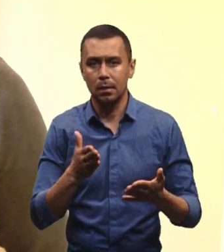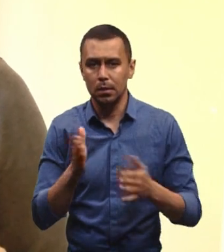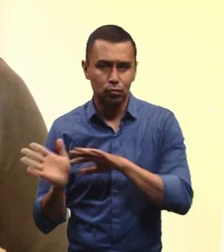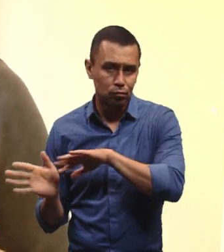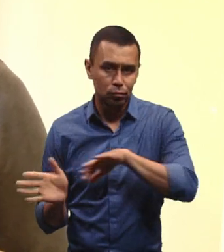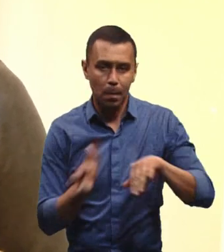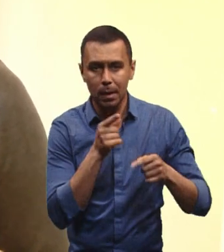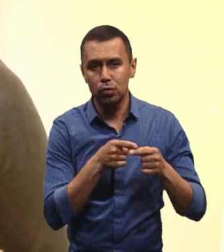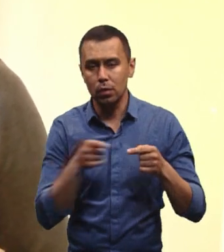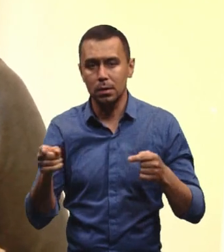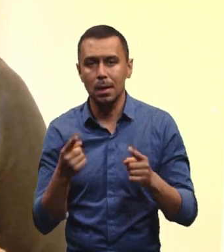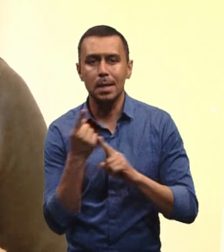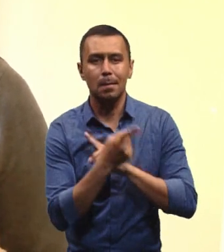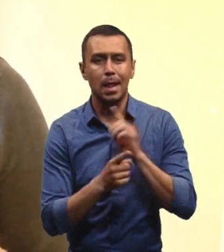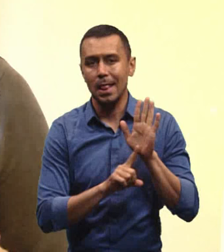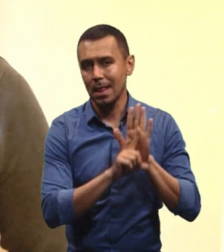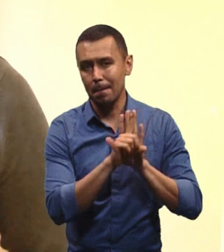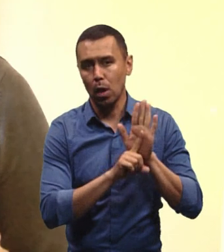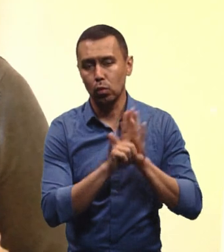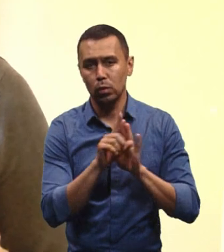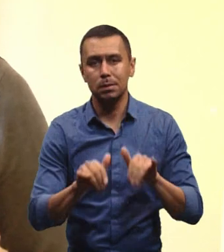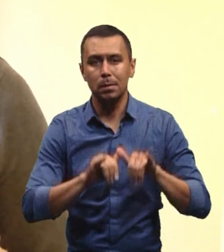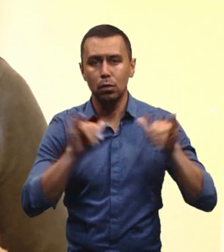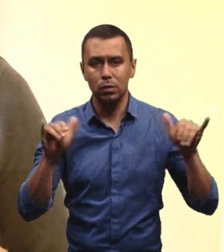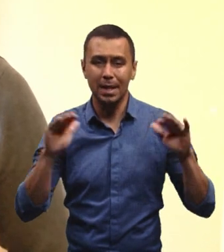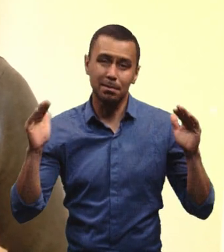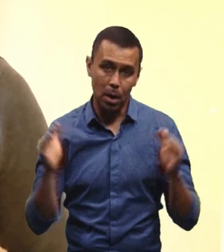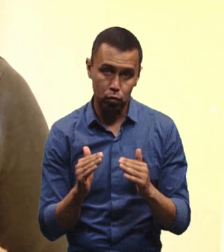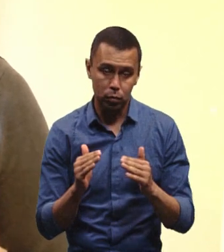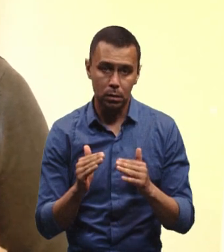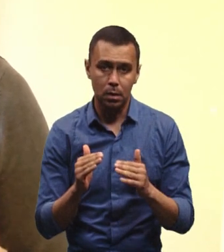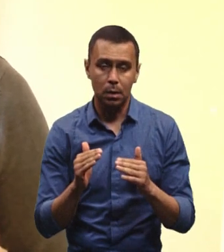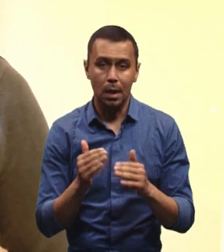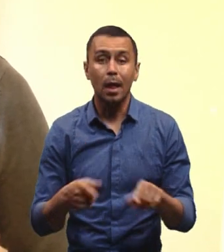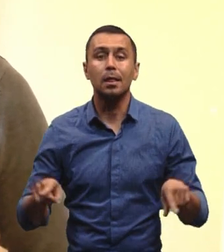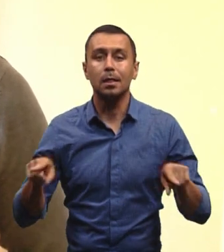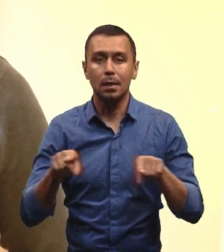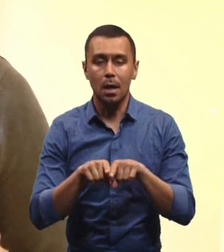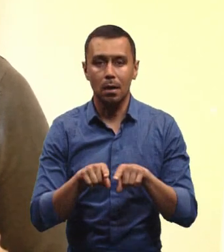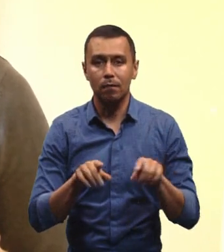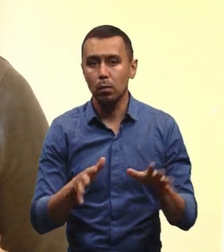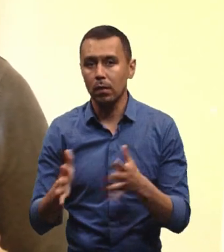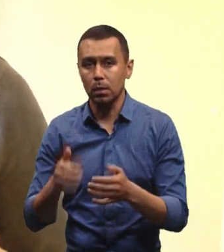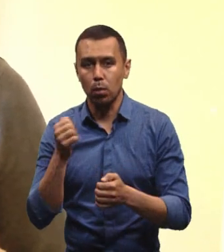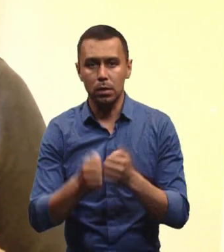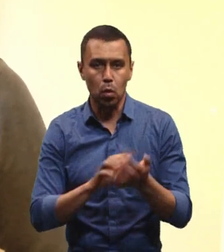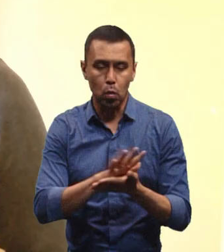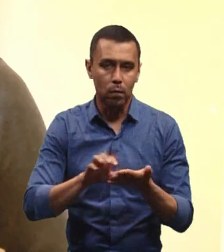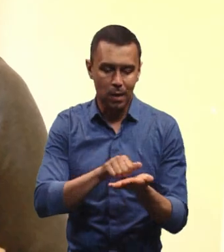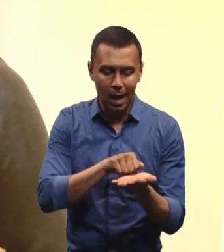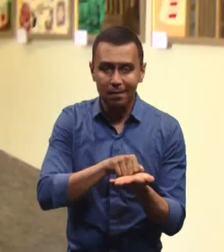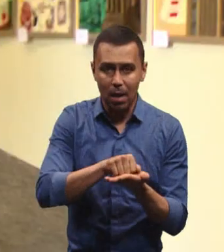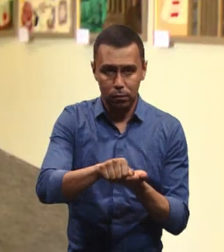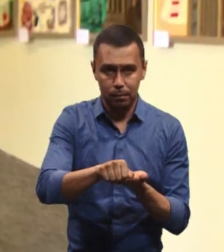під час перепаду температур збільшуються, зменшуються, і відтак відбувається постійне руйнування